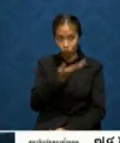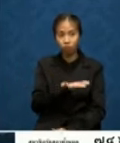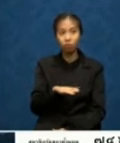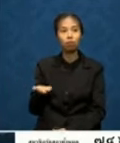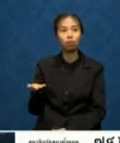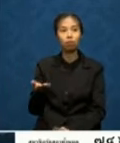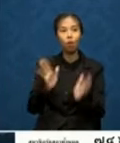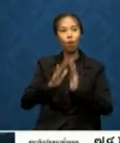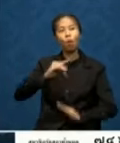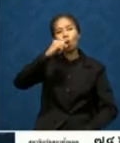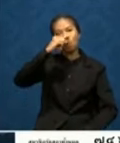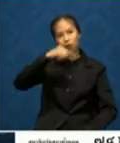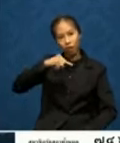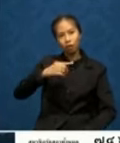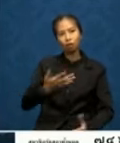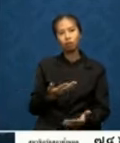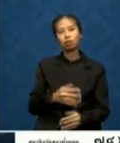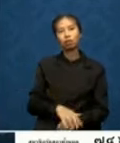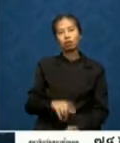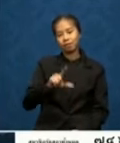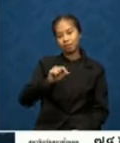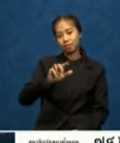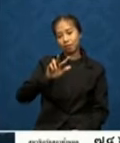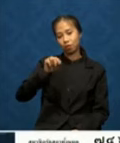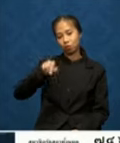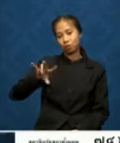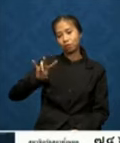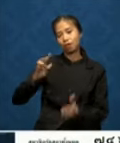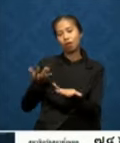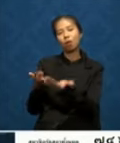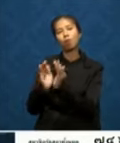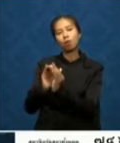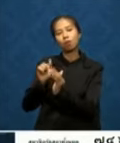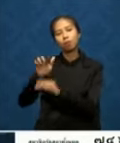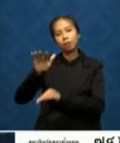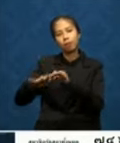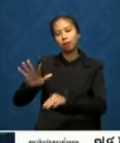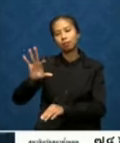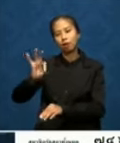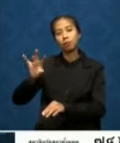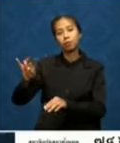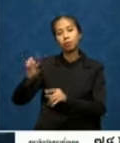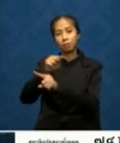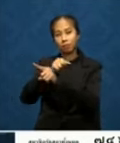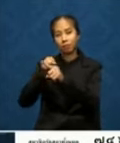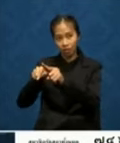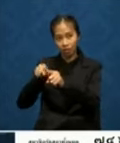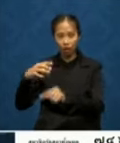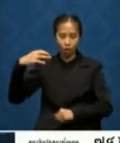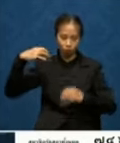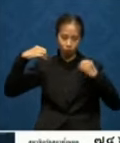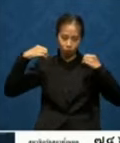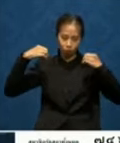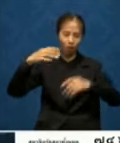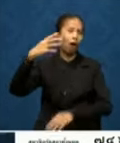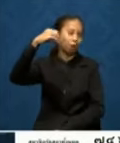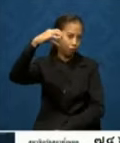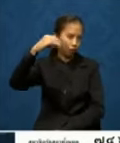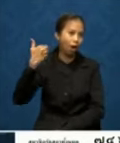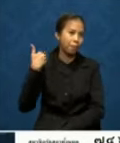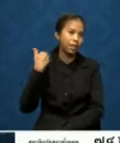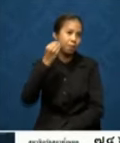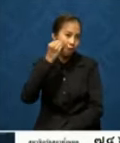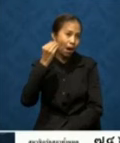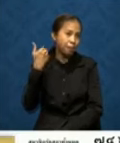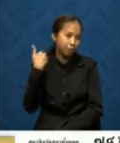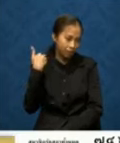คนไทยนะครับ 23.7 ครัวเรือนครับคิดเป็น 97% มีไฟฟาใช้แล้วั จันประทานแต